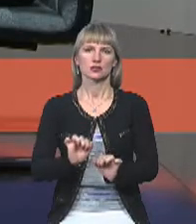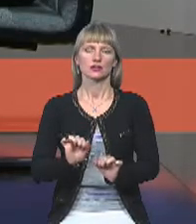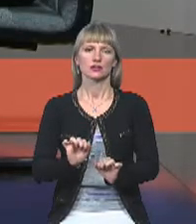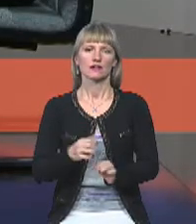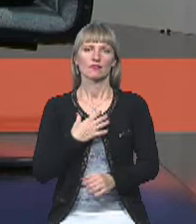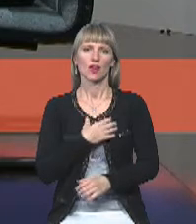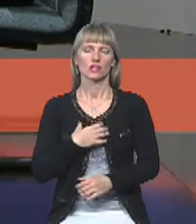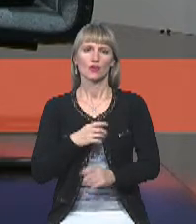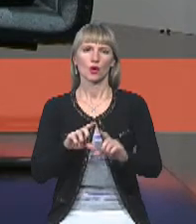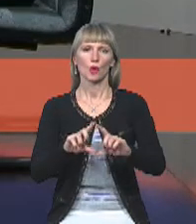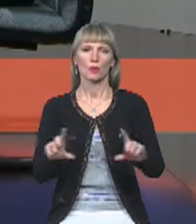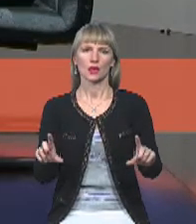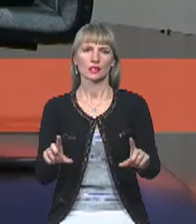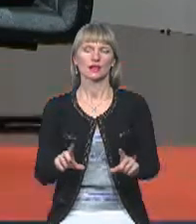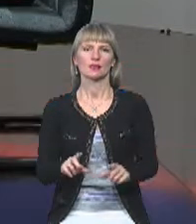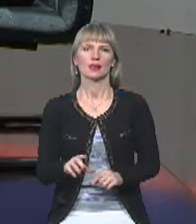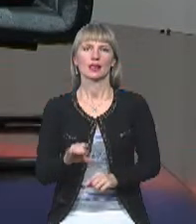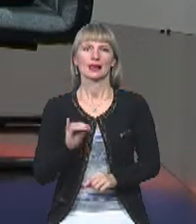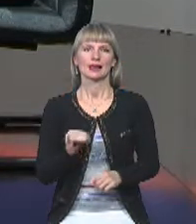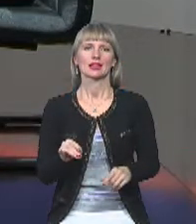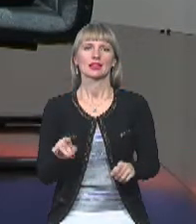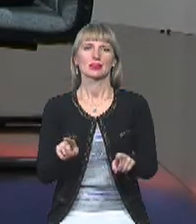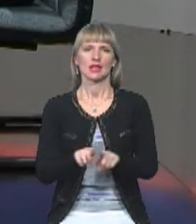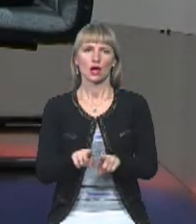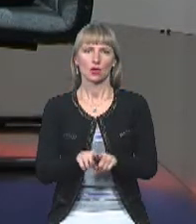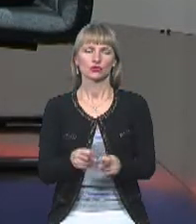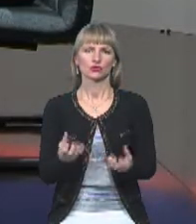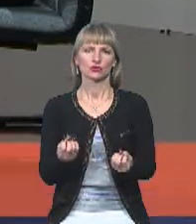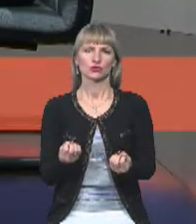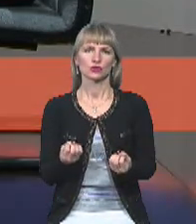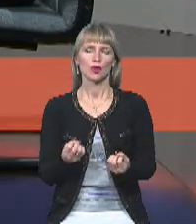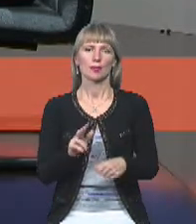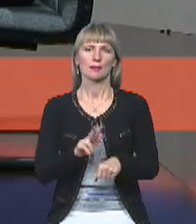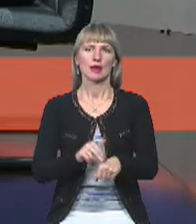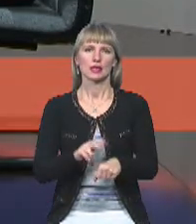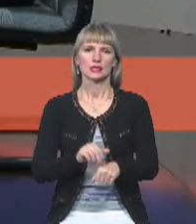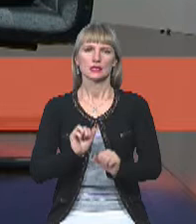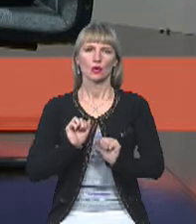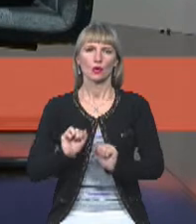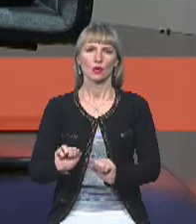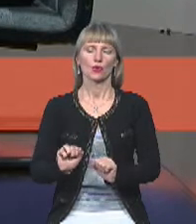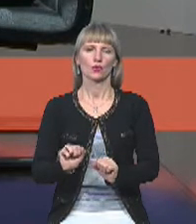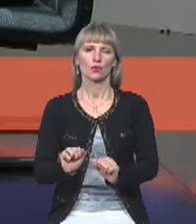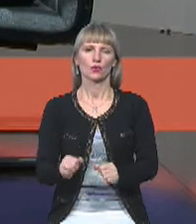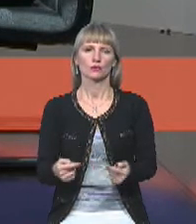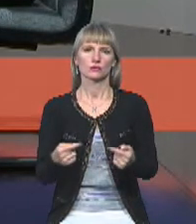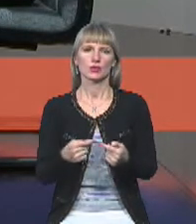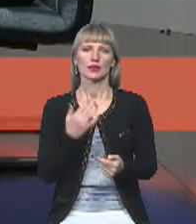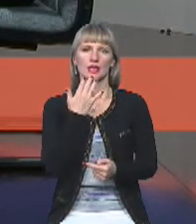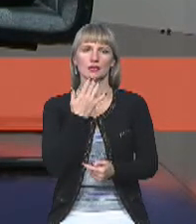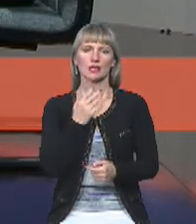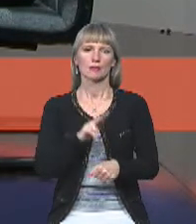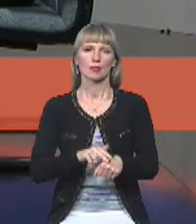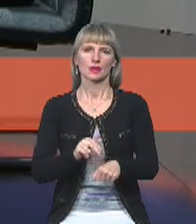оборона важливих об'єктів. Також однозначно поліція охорони, безпосередньо